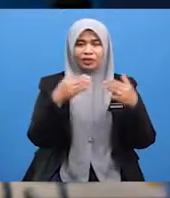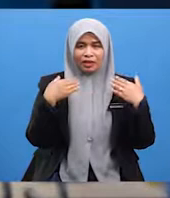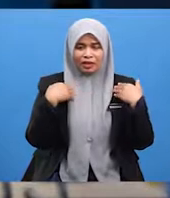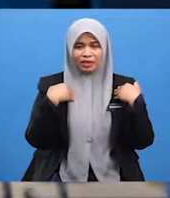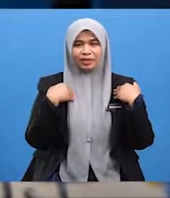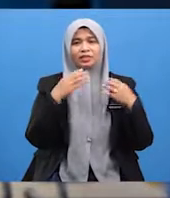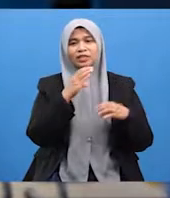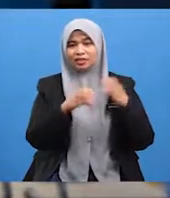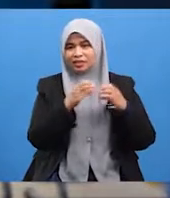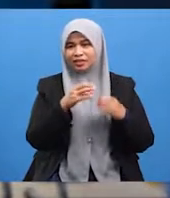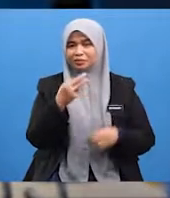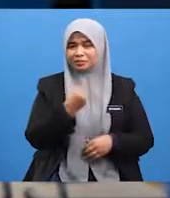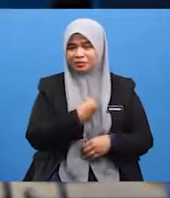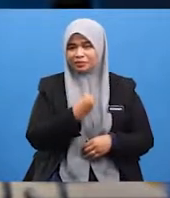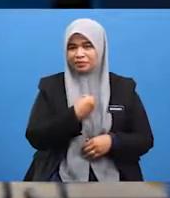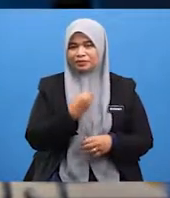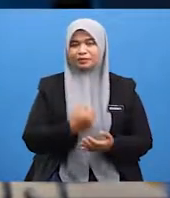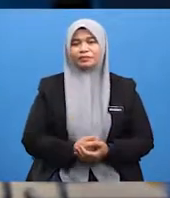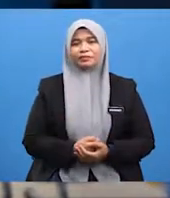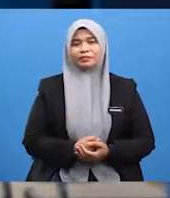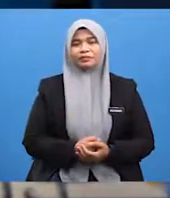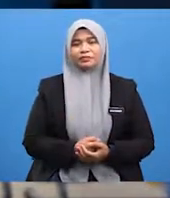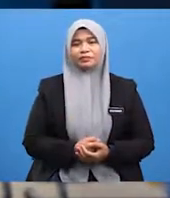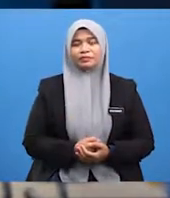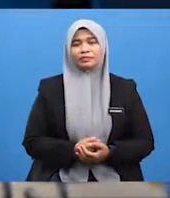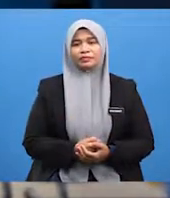impian masing-masing, bukan?